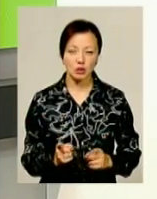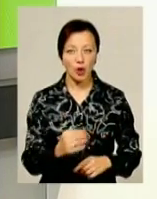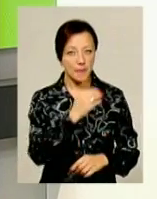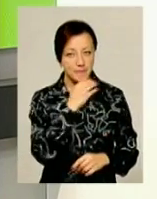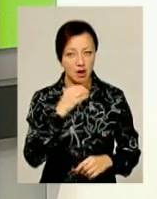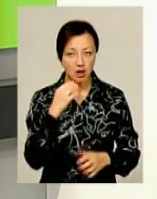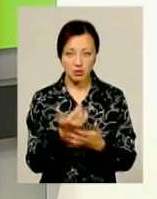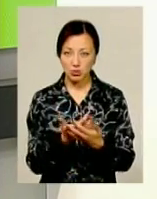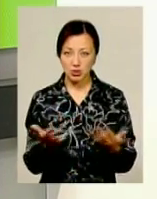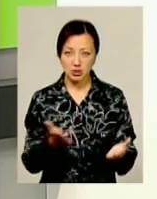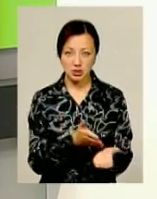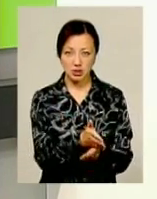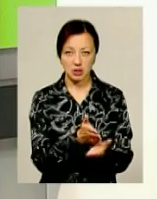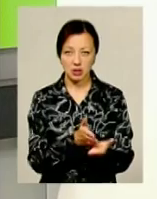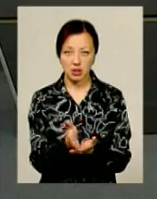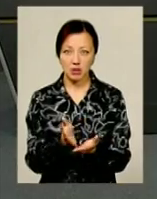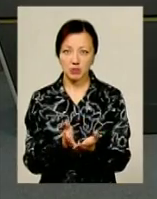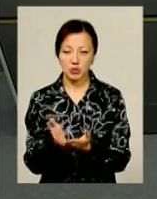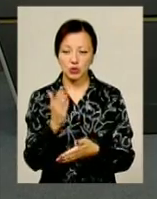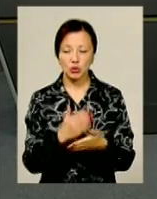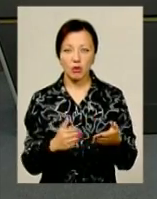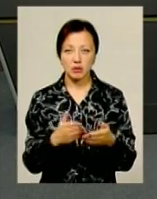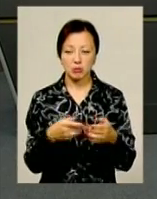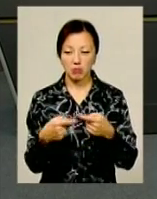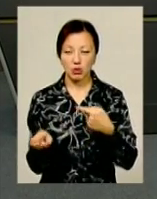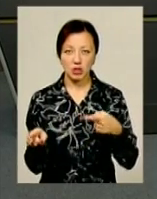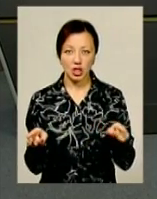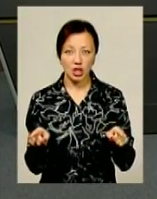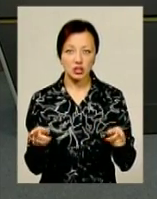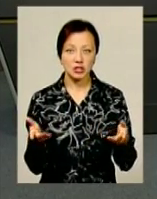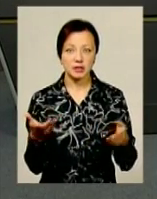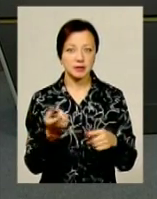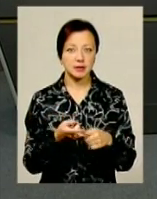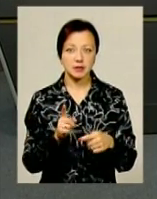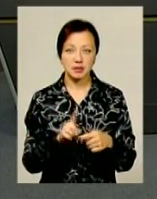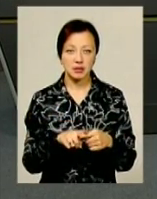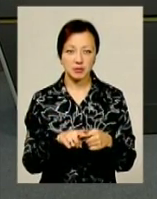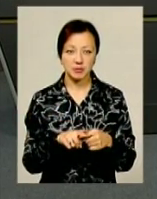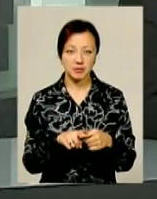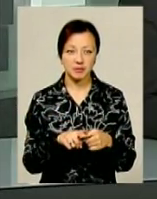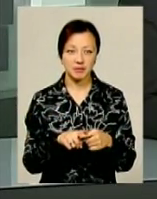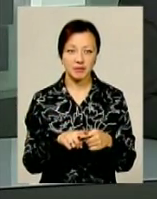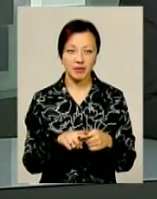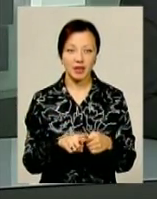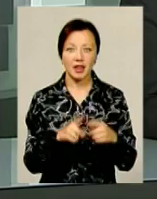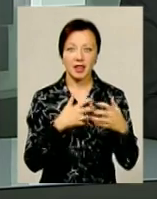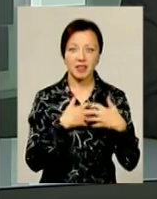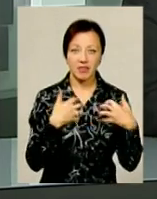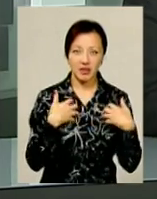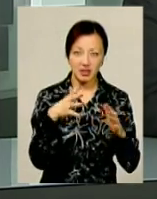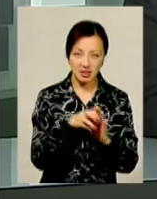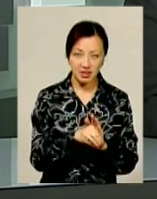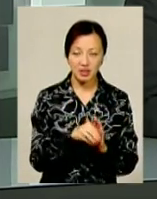багато дуже різних напрямків. Зовсім протилежних, тобто це... І тварини,